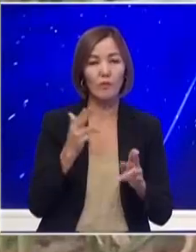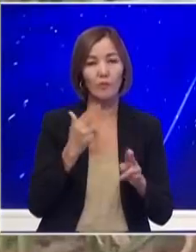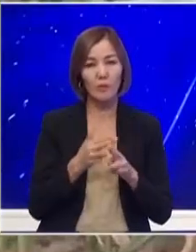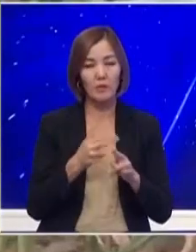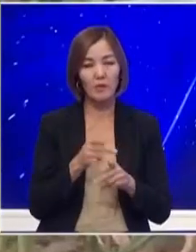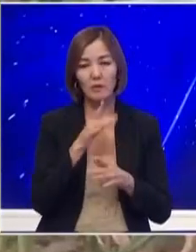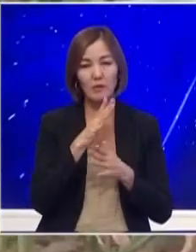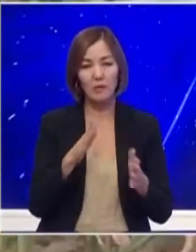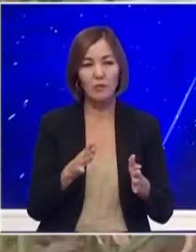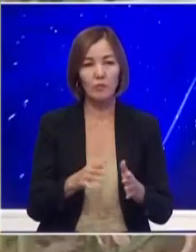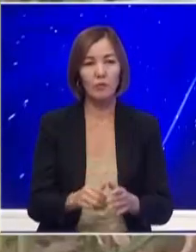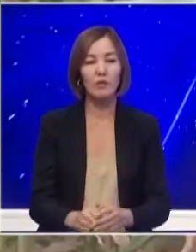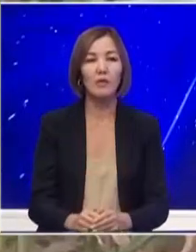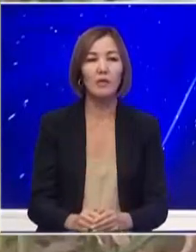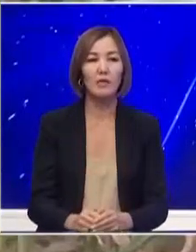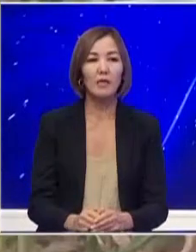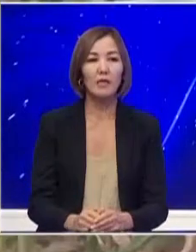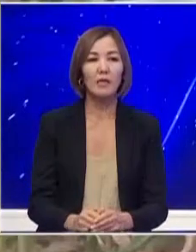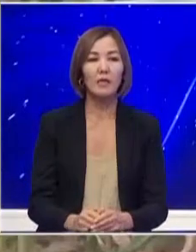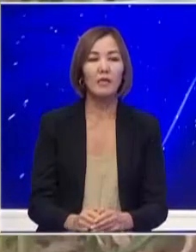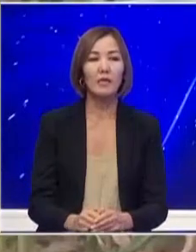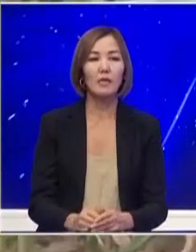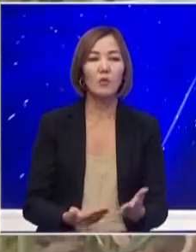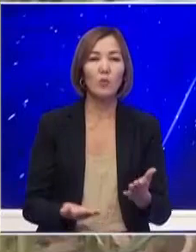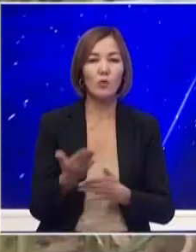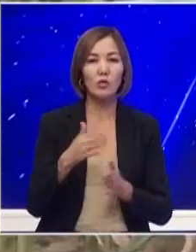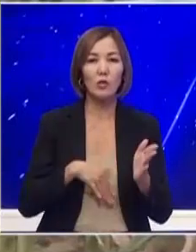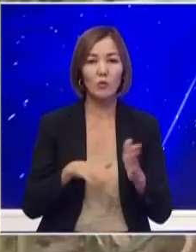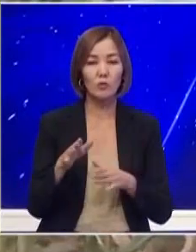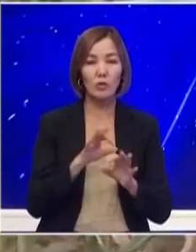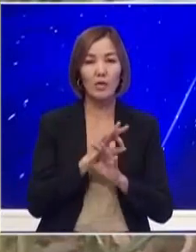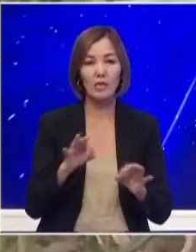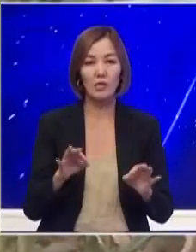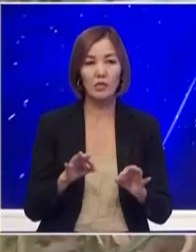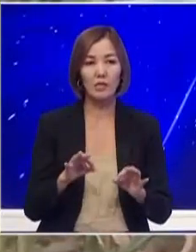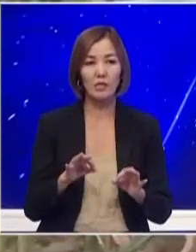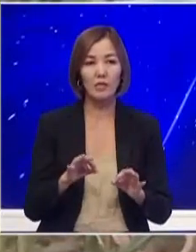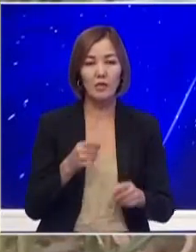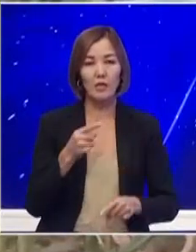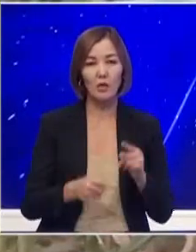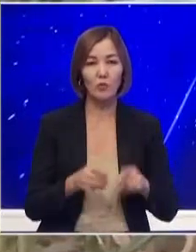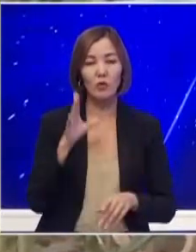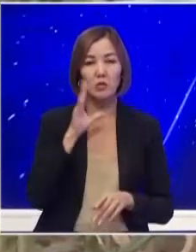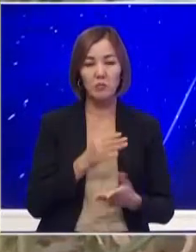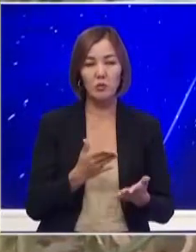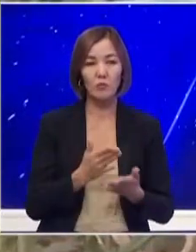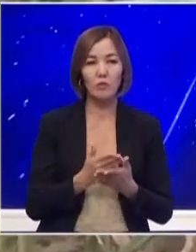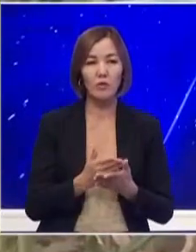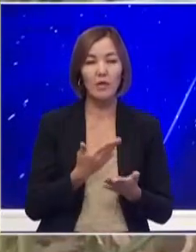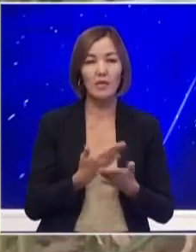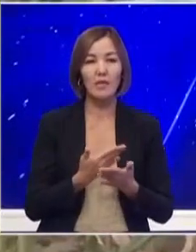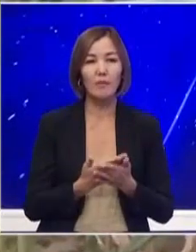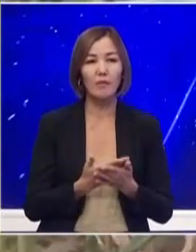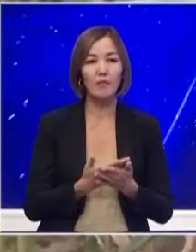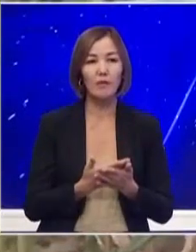по почве, они дают урожай, который практически конкурентоспособен. Значит, если мы возьмем